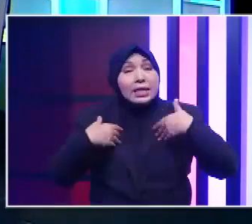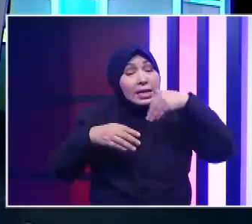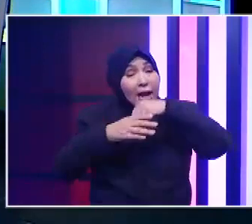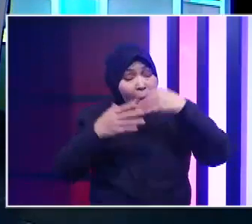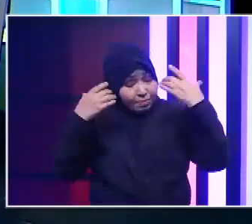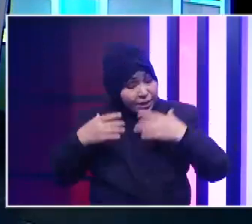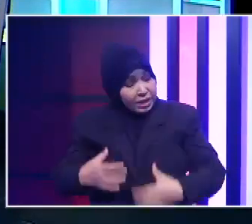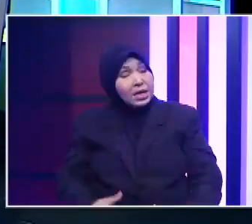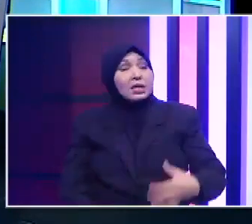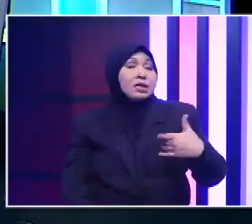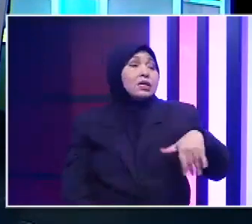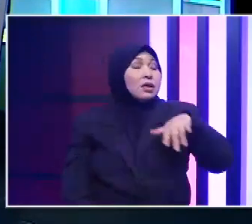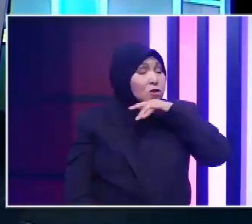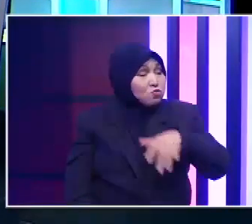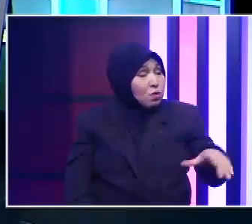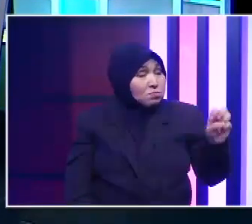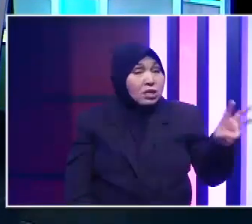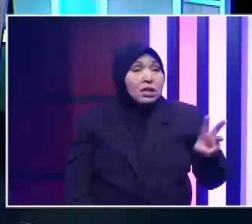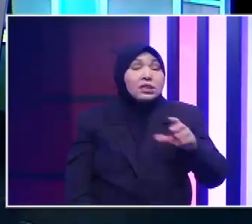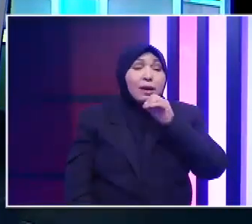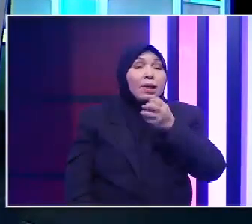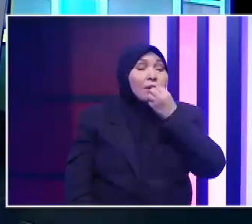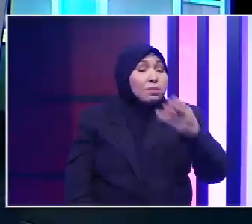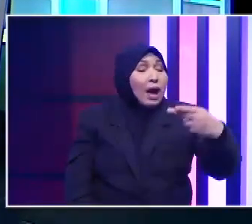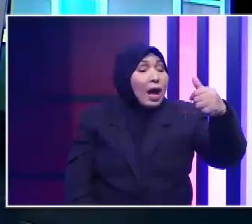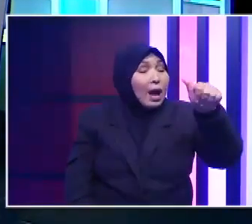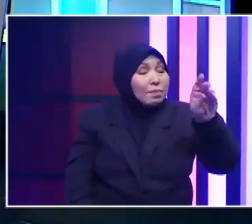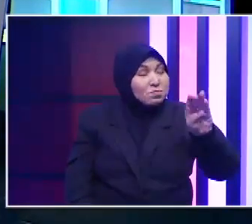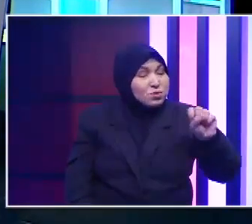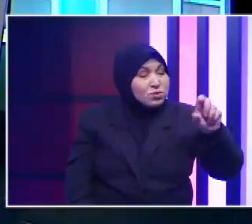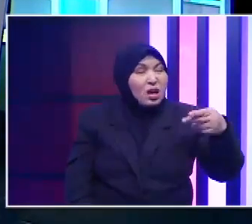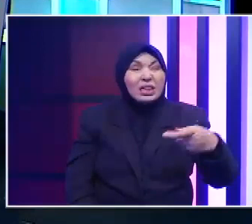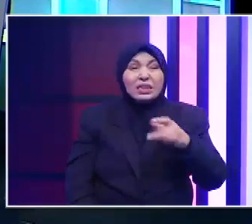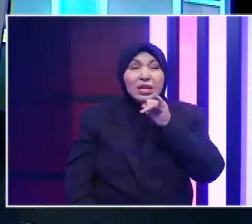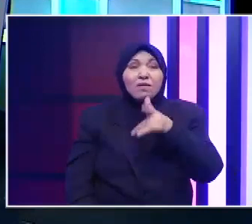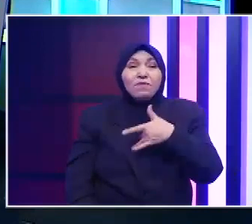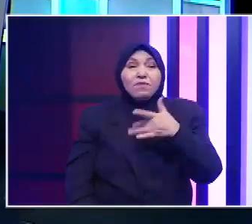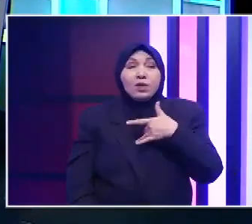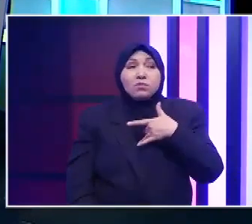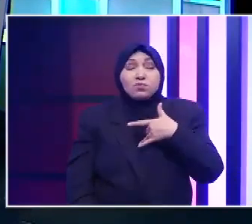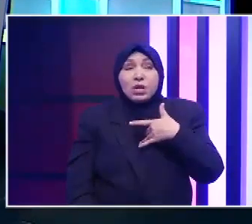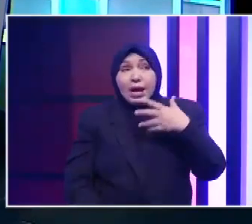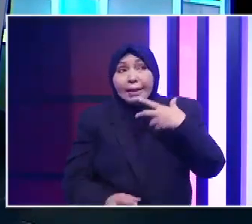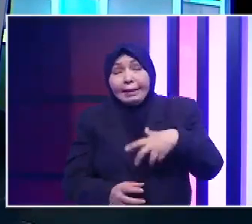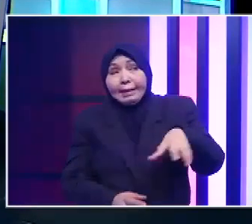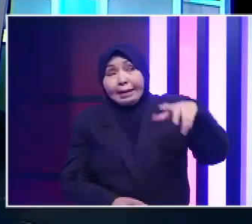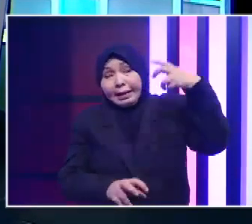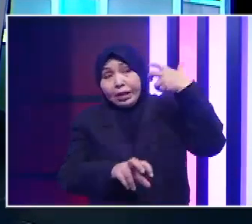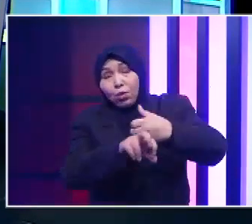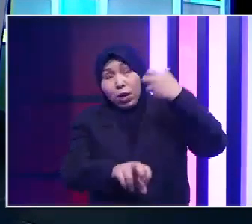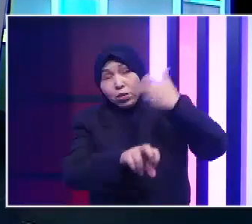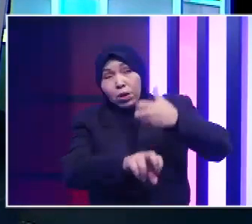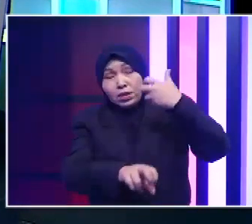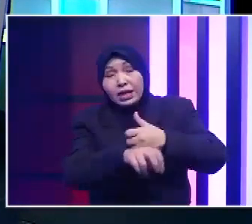di tidak begitu cuma sekali supaya Aisyah supaya Hafsah tidak lagi rasa wong kata peledakan the ketuk ketuk ketuk lagi